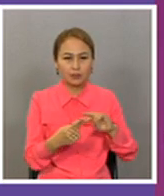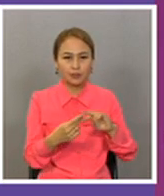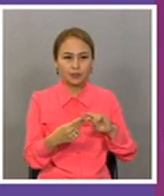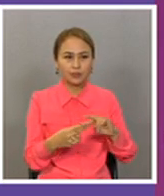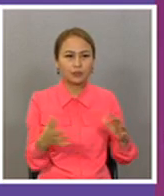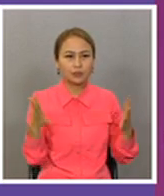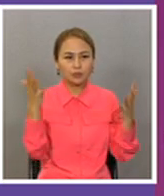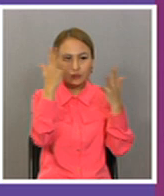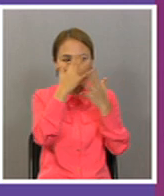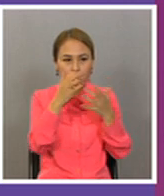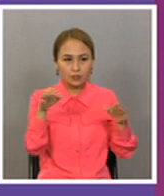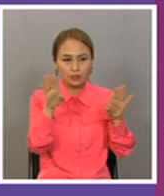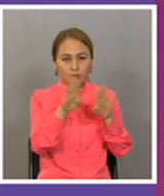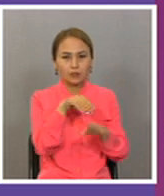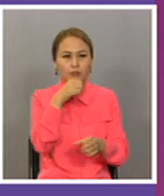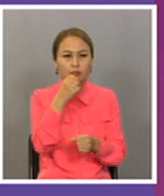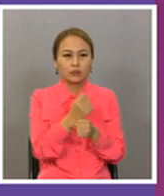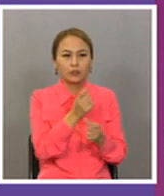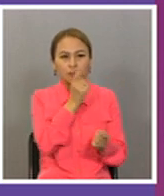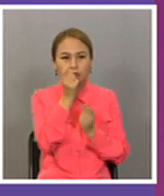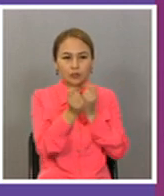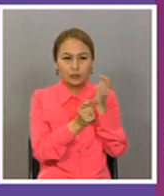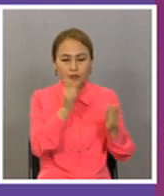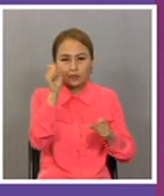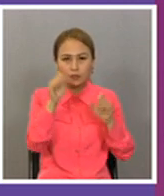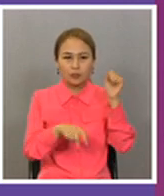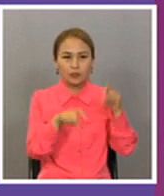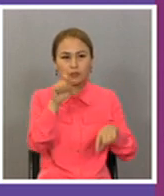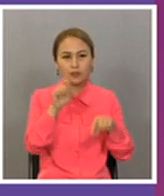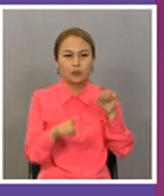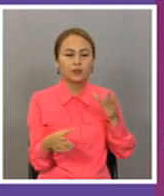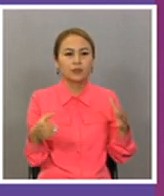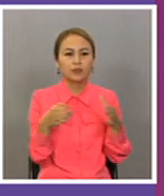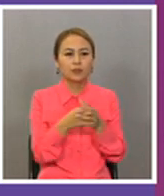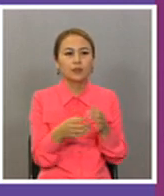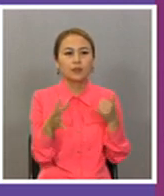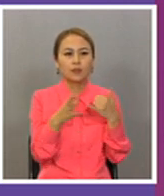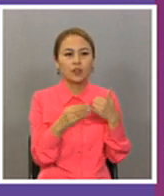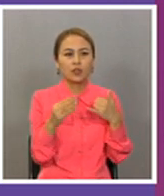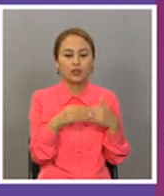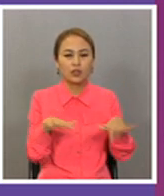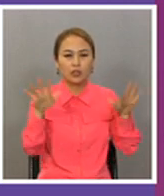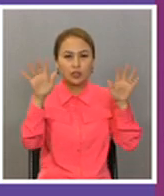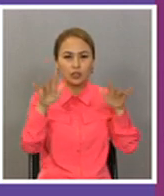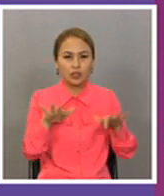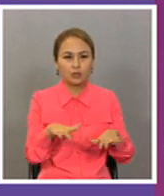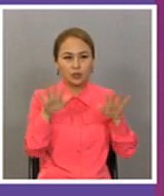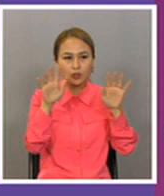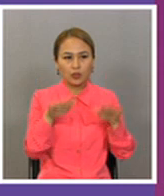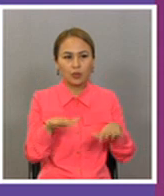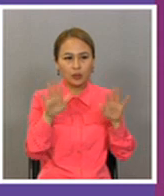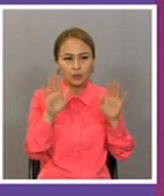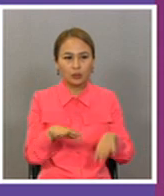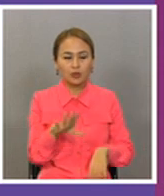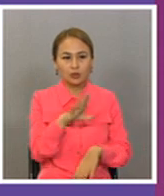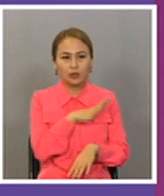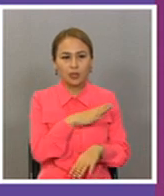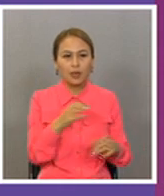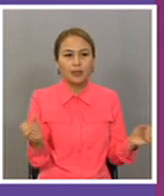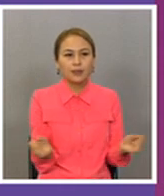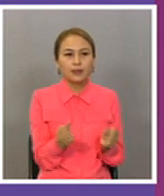aynaladı. Bultu kuraytın ısoak tamşılar birigip, jerge jağmur bolup